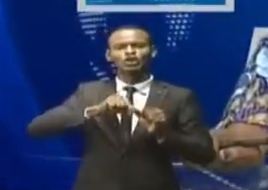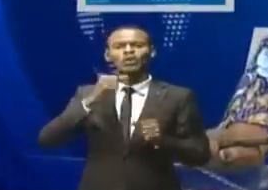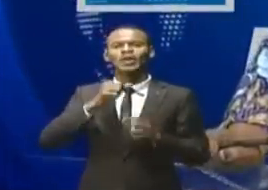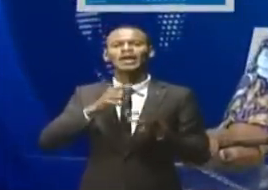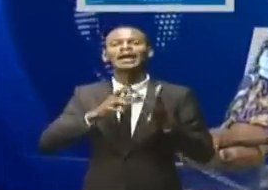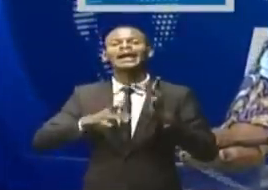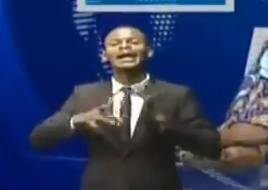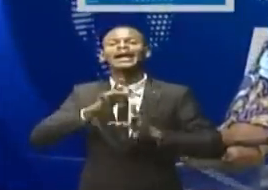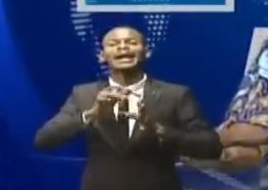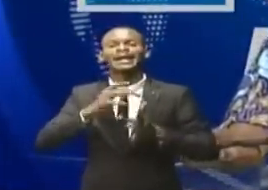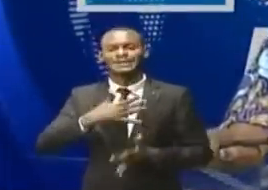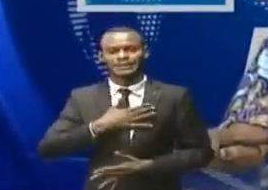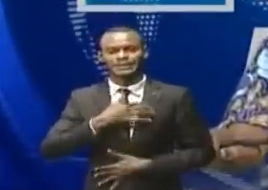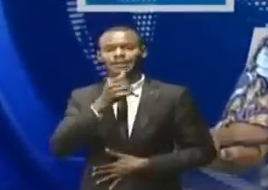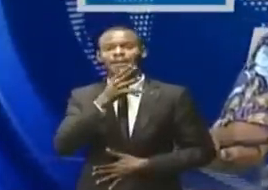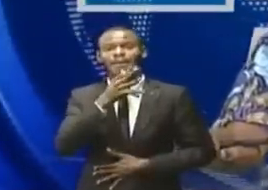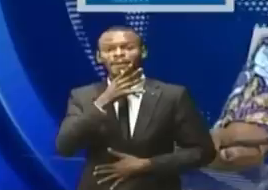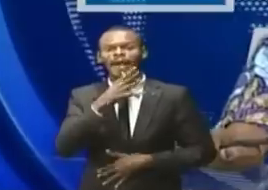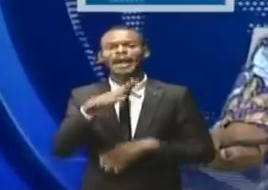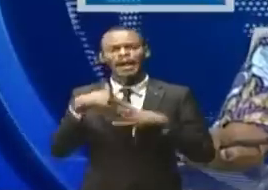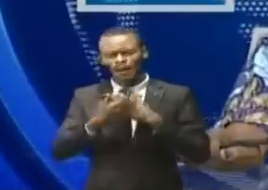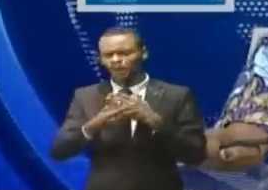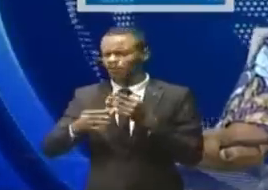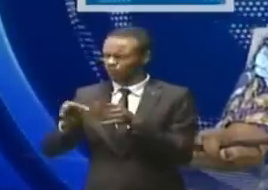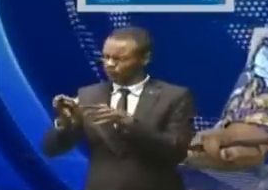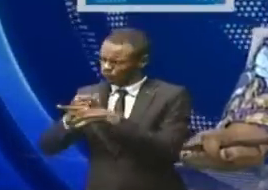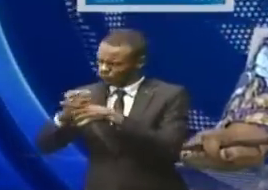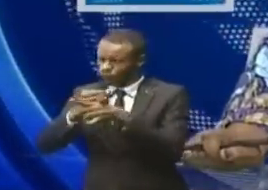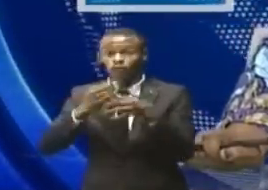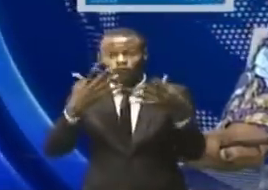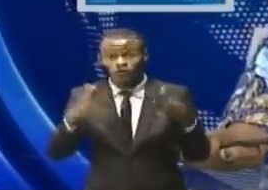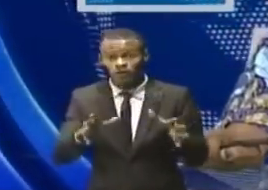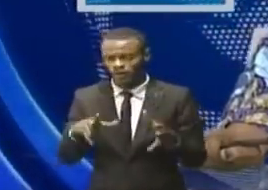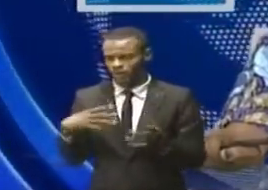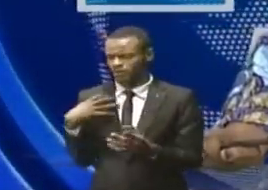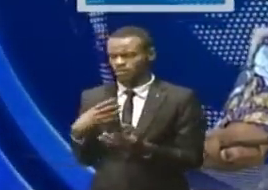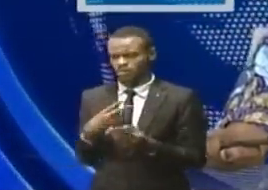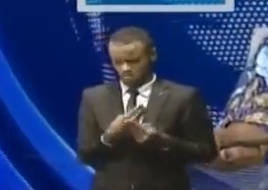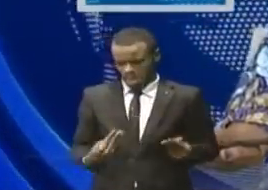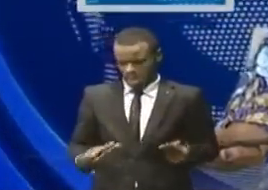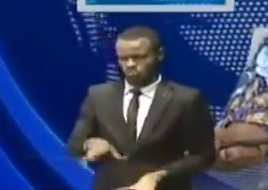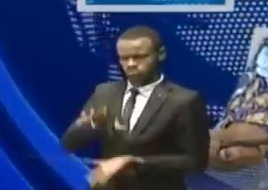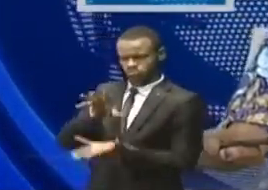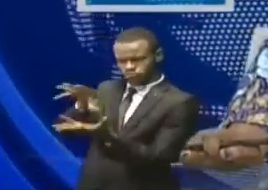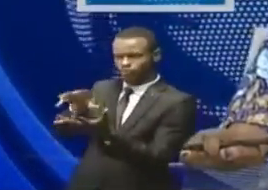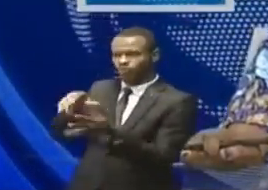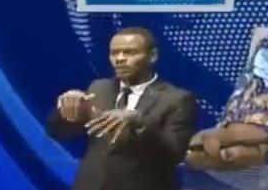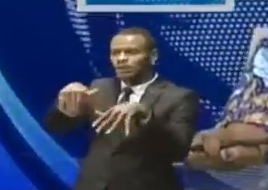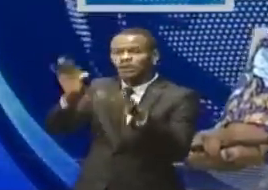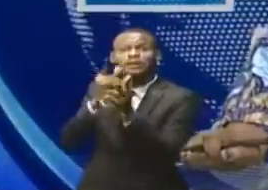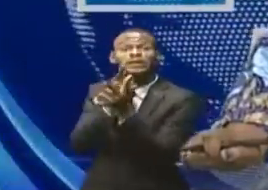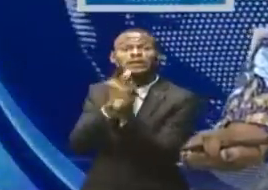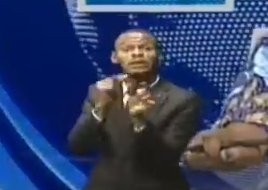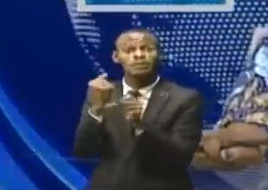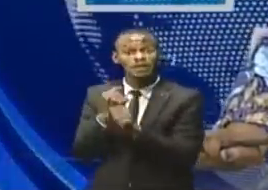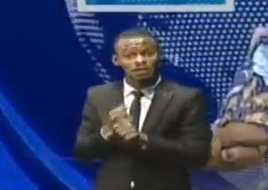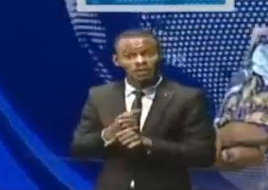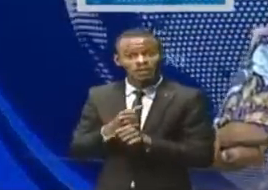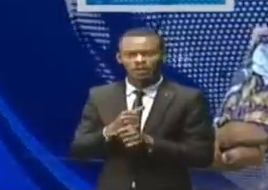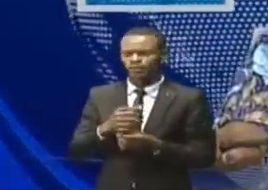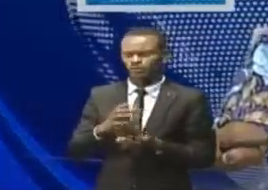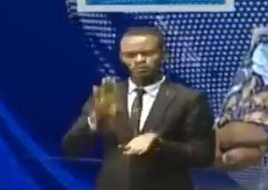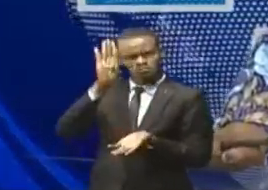ses apprenantes, désormais entrepreneurs, pour leur réelle auto-prise en charge. Ses lauréates ont reçu les brevets des mains